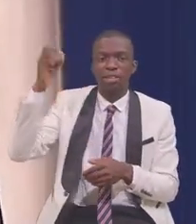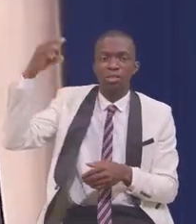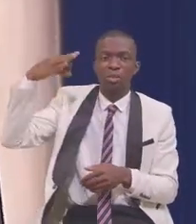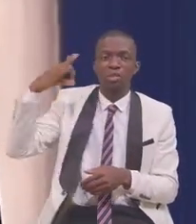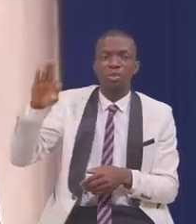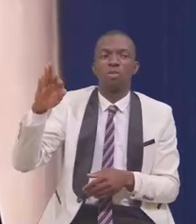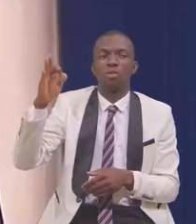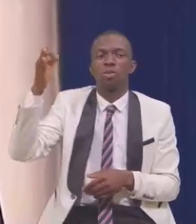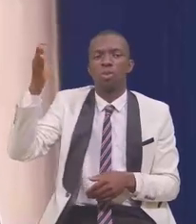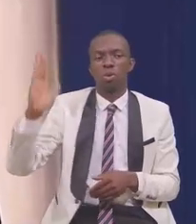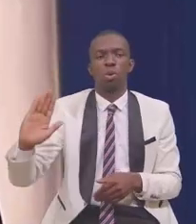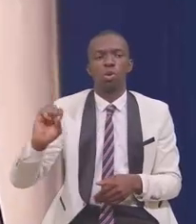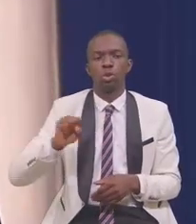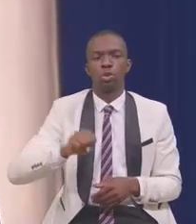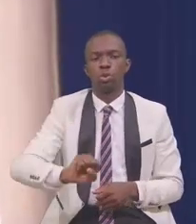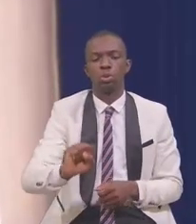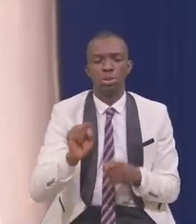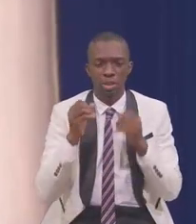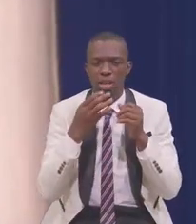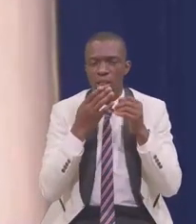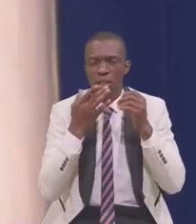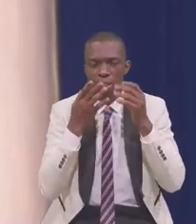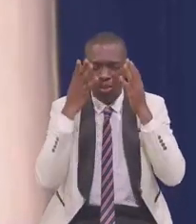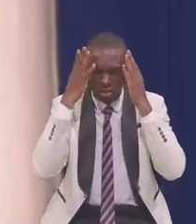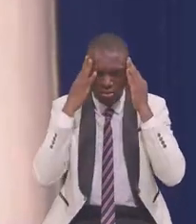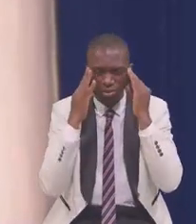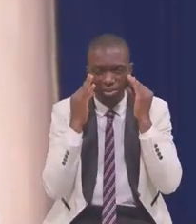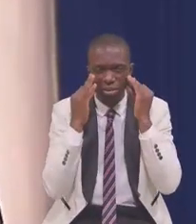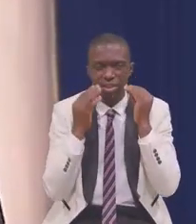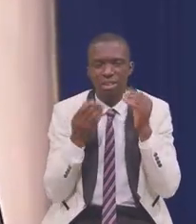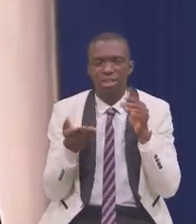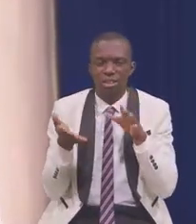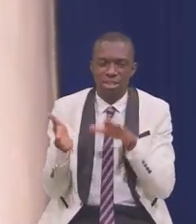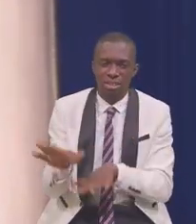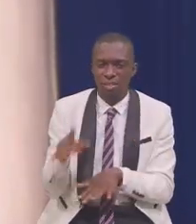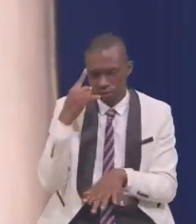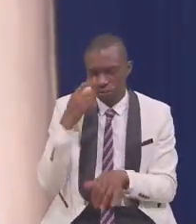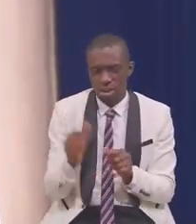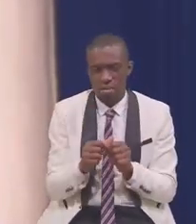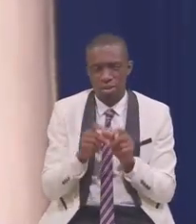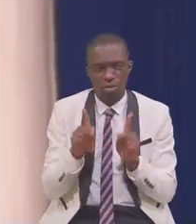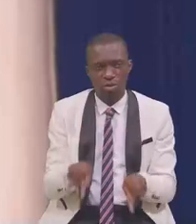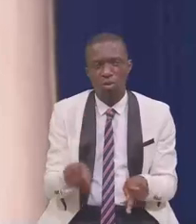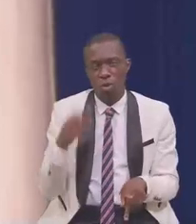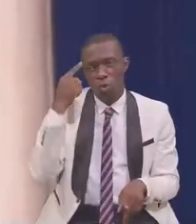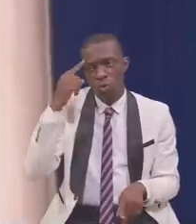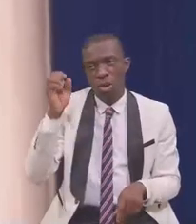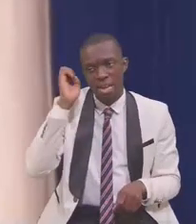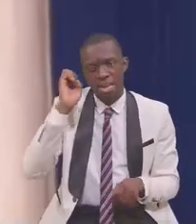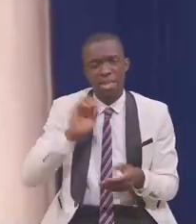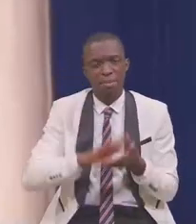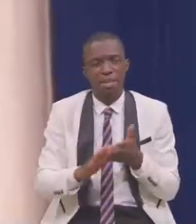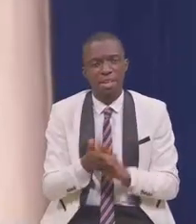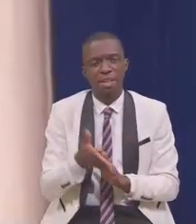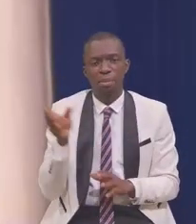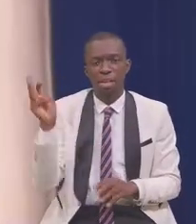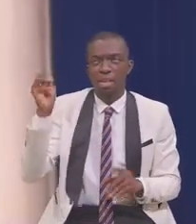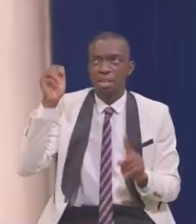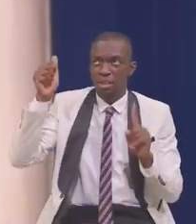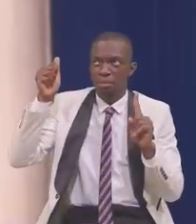mort pour tous. Il convenait en effet que celui pour qui et par qui sont toutes choses, et qui